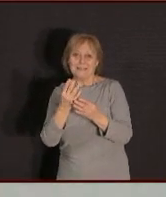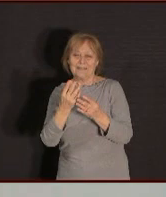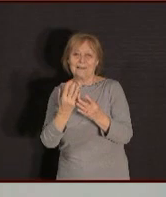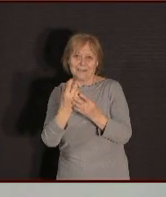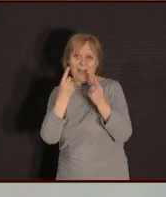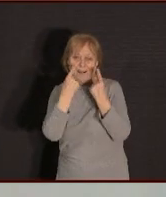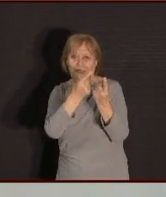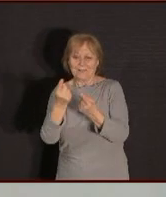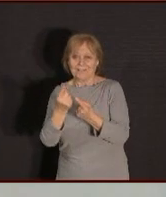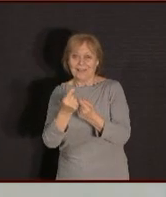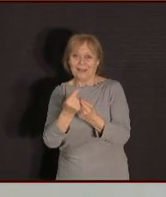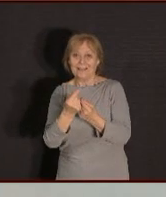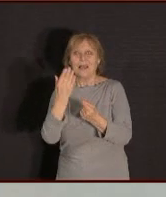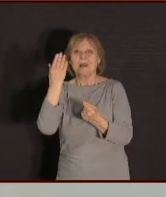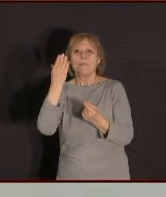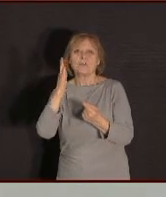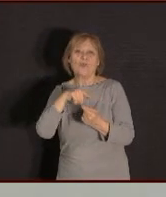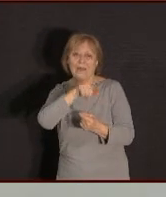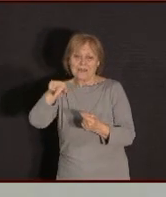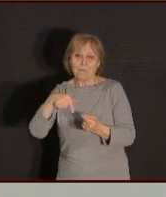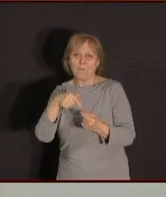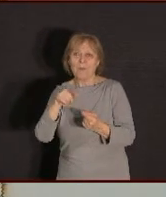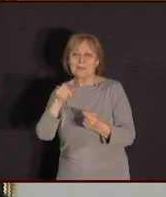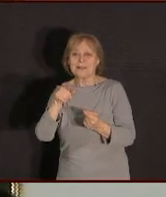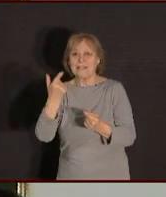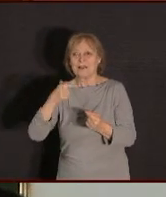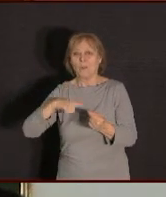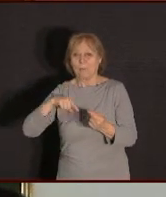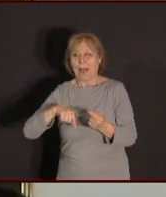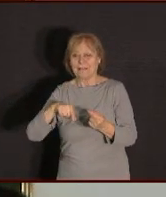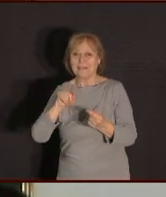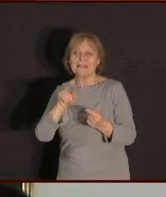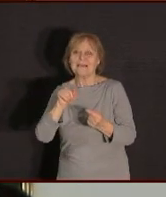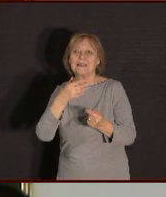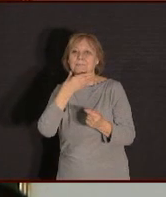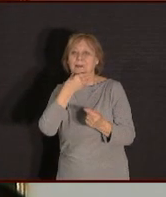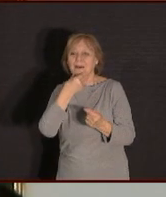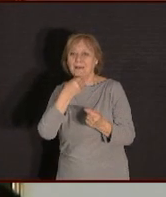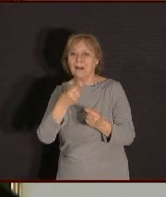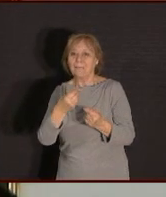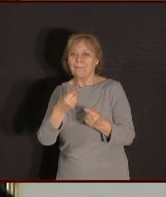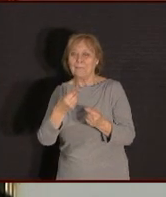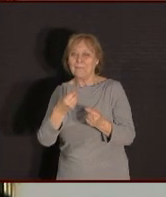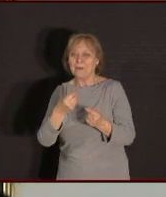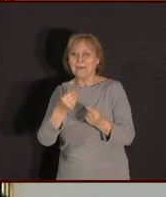pa iz Ljubljane z tistim lepim, morda že nekje pozabljenim krščanskim pozdravom.